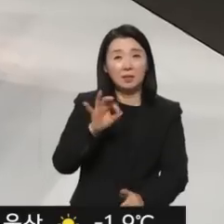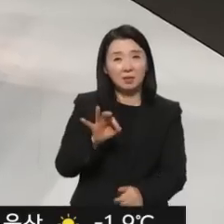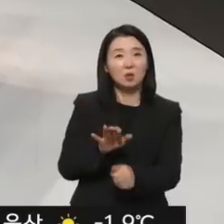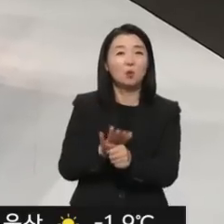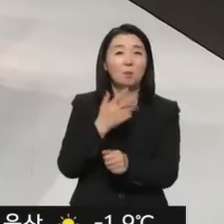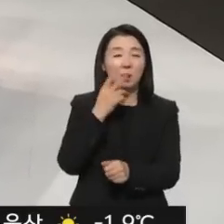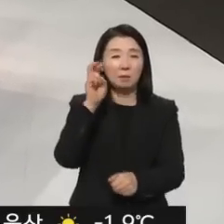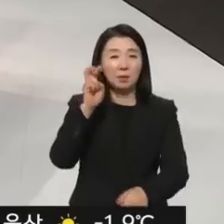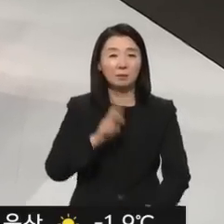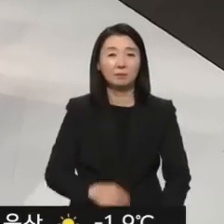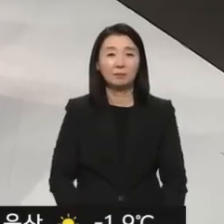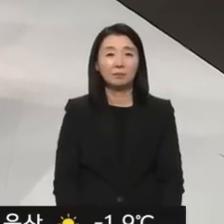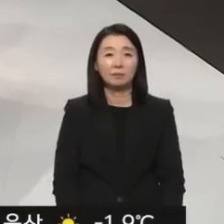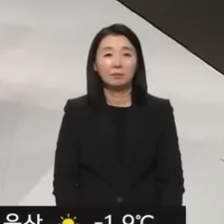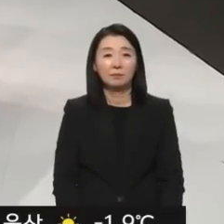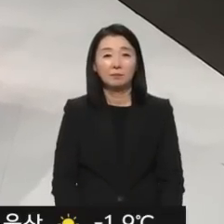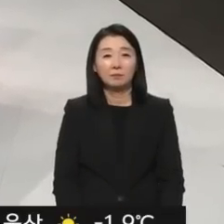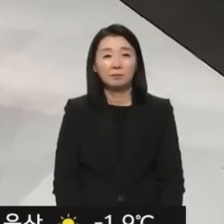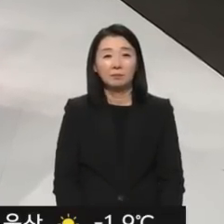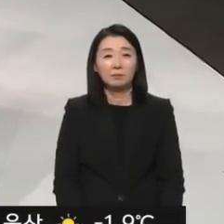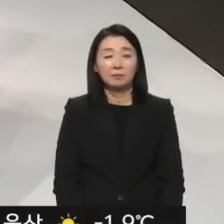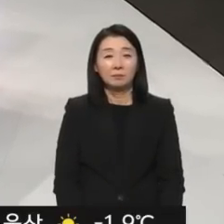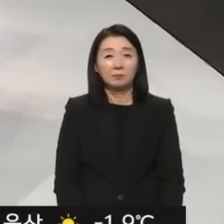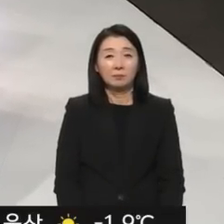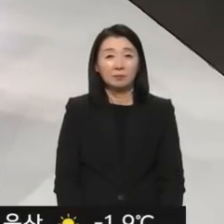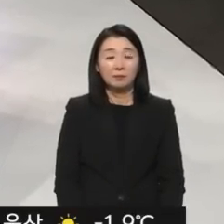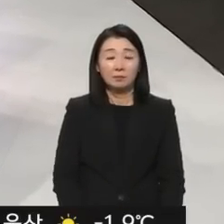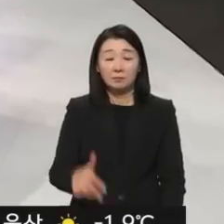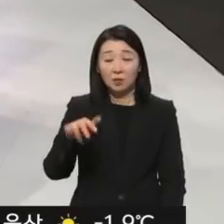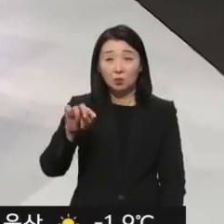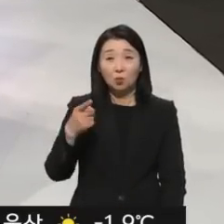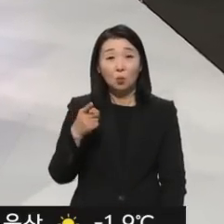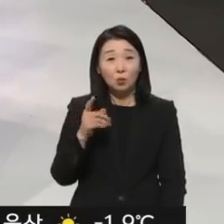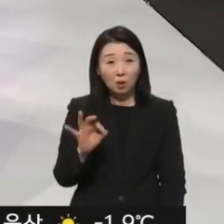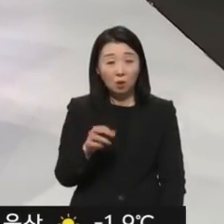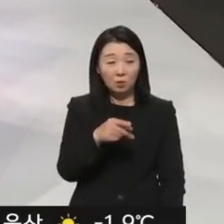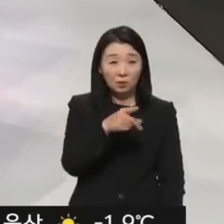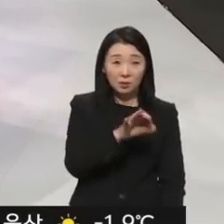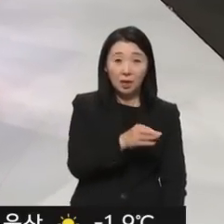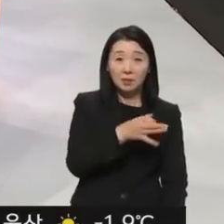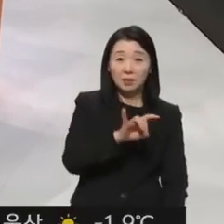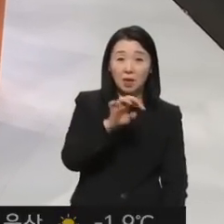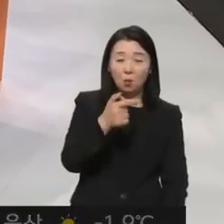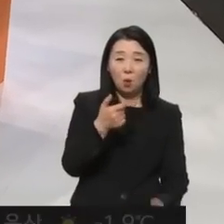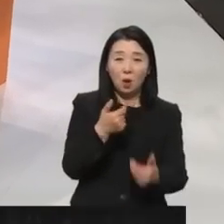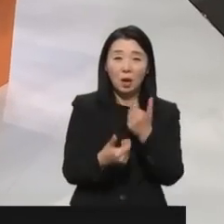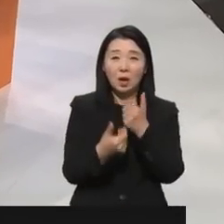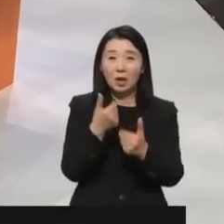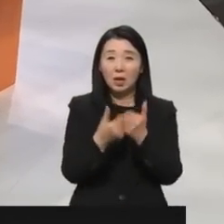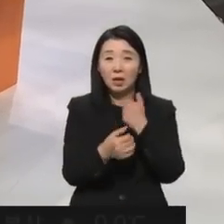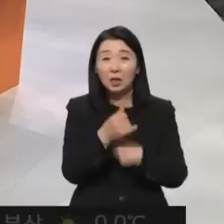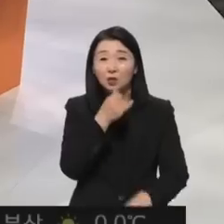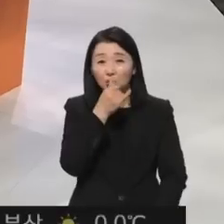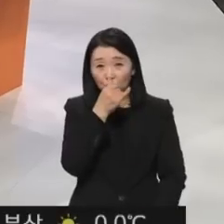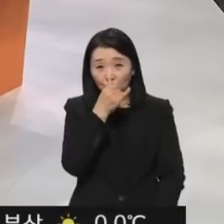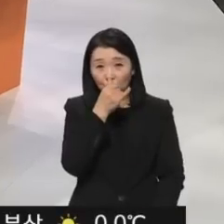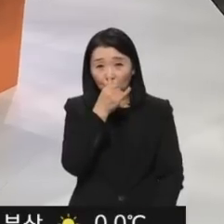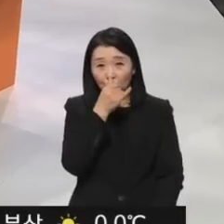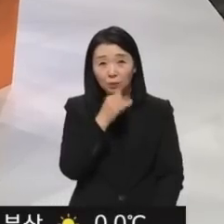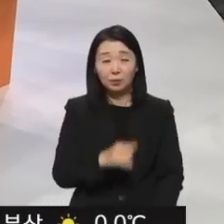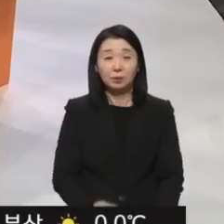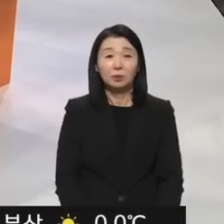않겠느냐는 그런 관측이 좀 나오고는 있습니다. 지금 이제 주호영 원내대표와 장제원 의원 간의 갈등설이 뭐 최근에 부각되기도